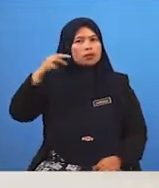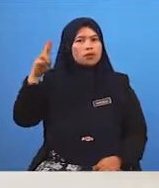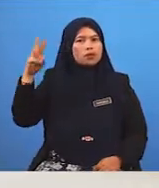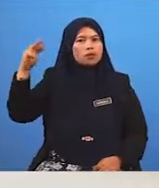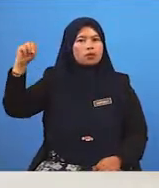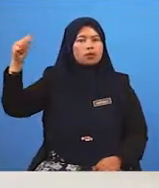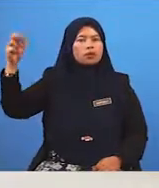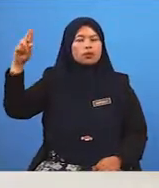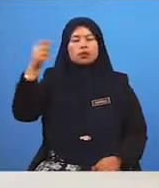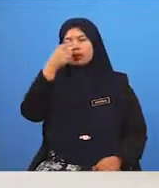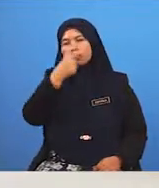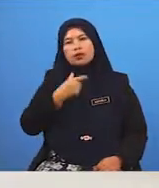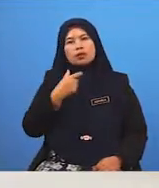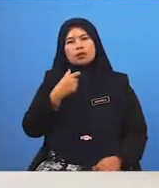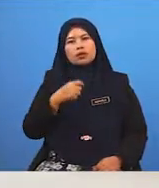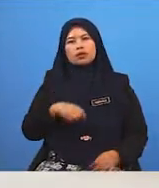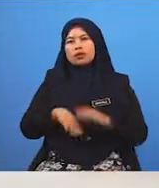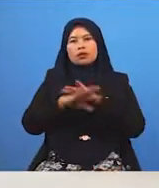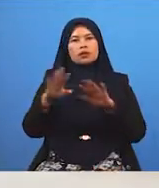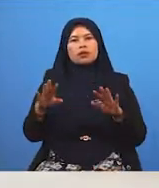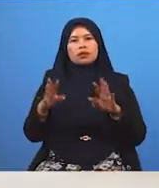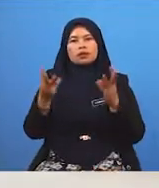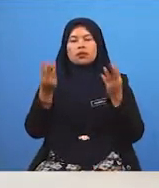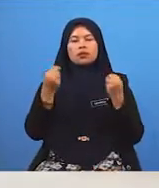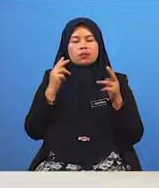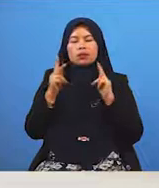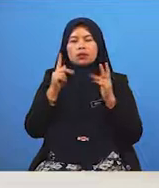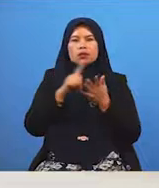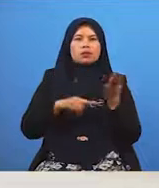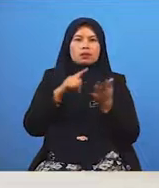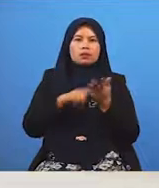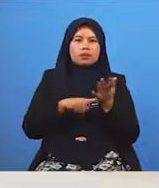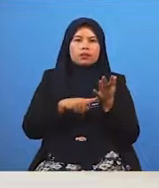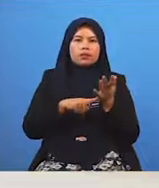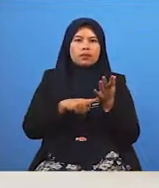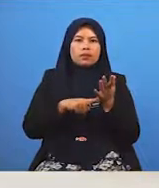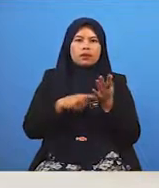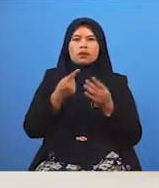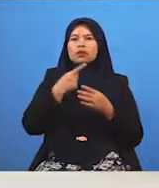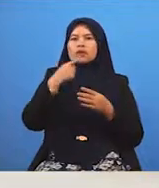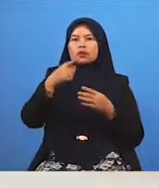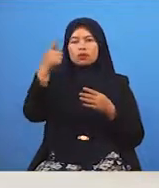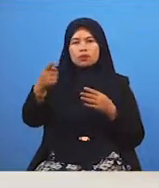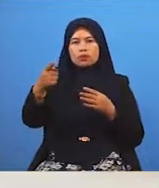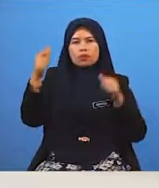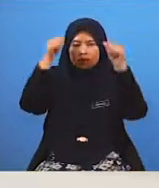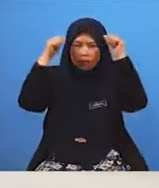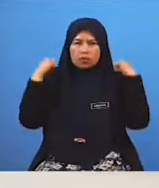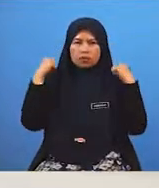tidak sanggup berkata apa-apa. Dia menyuruh Arab Badwi itu menemui Sayyidina Bilal radhiyallahu